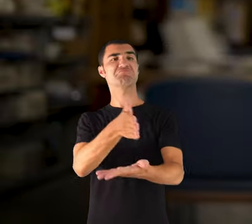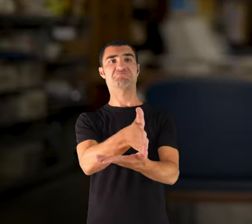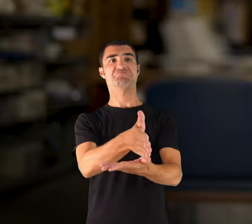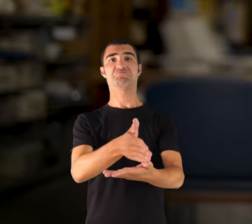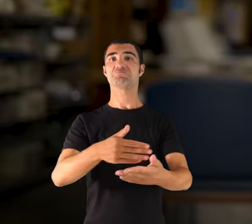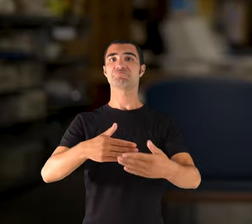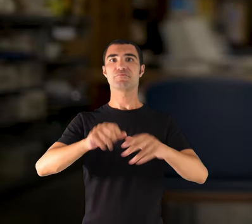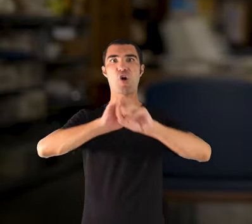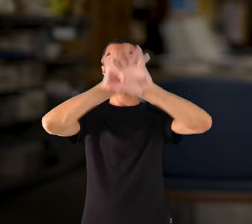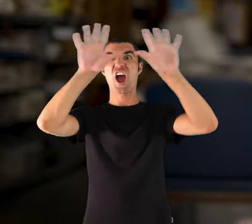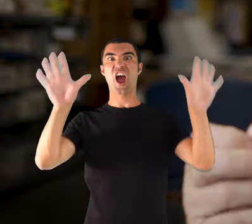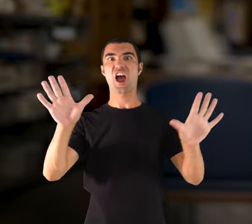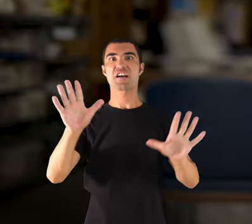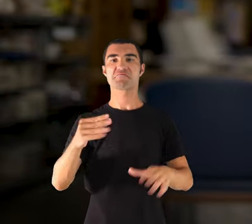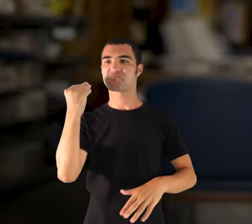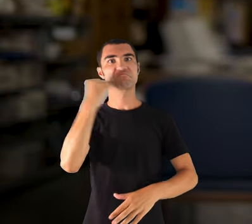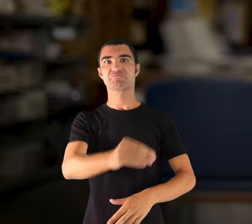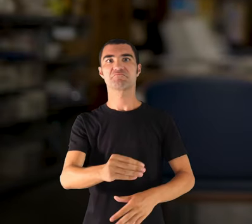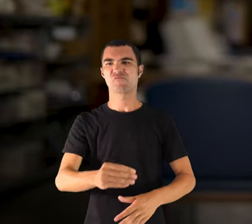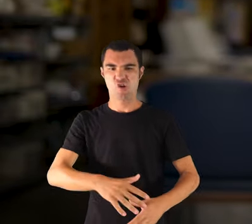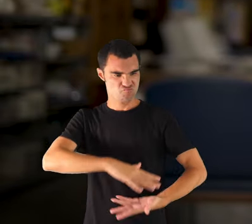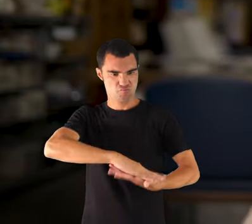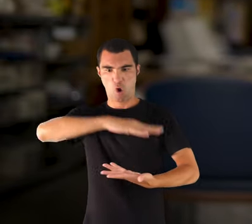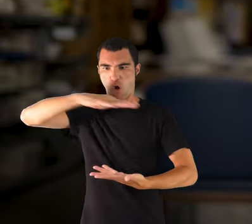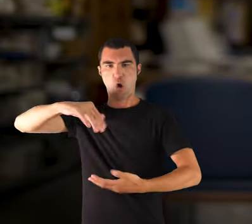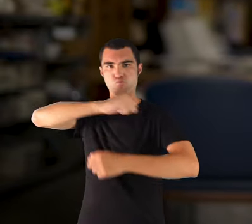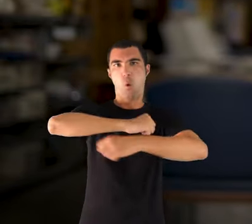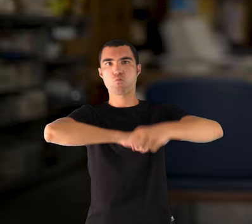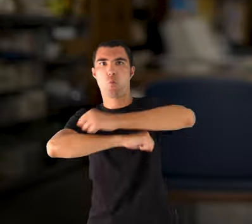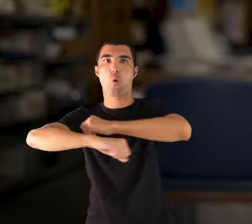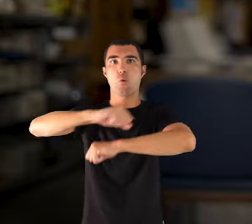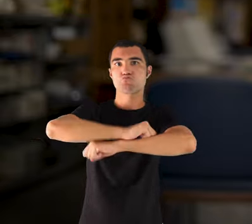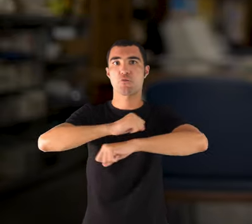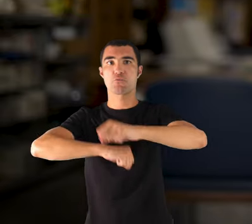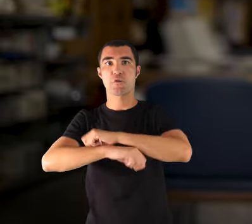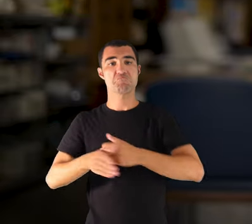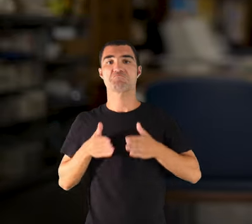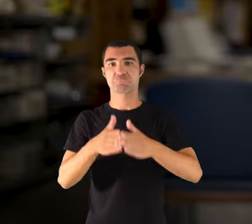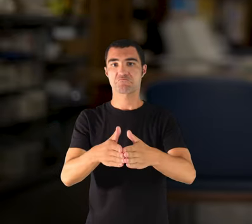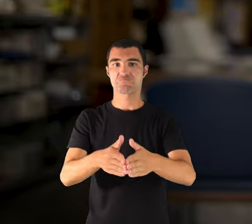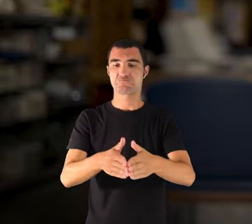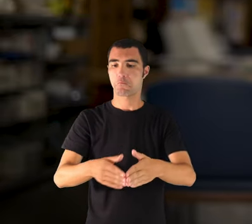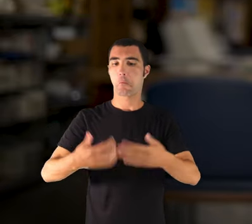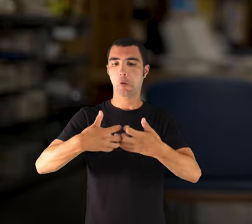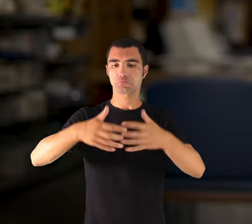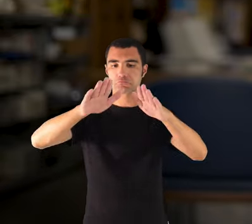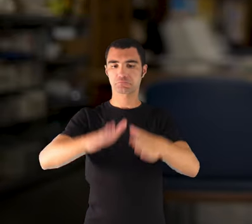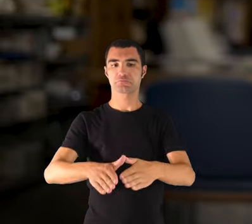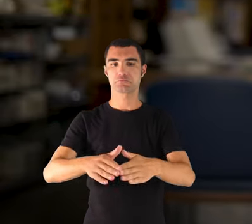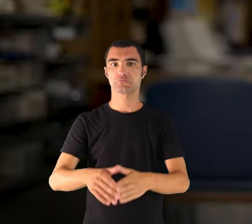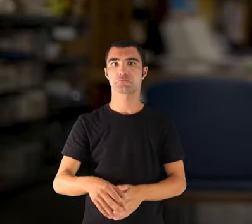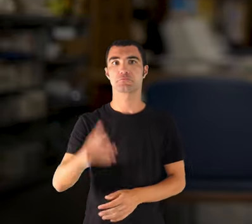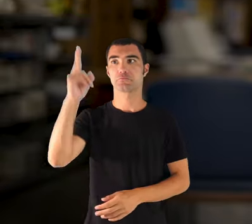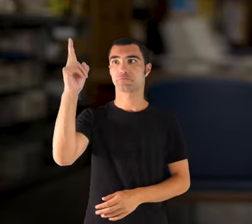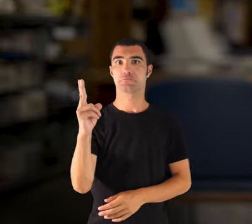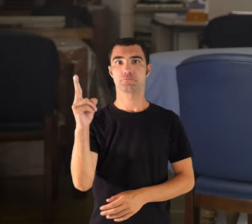allà, amb el Bonamadre carregats. I paràvem el motor aquí darrere, i hi havia dos,